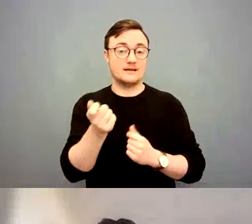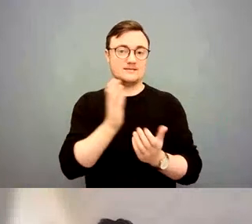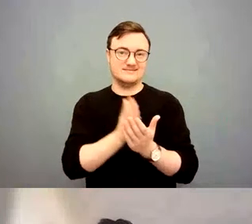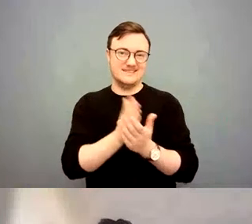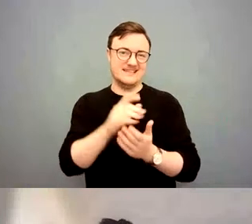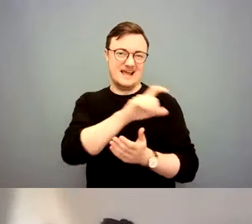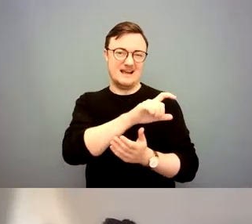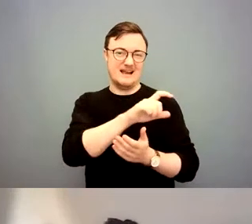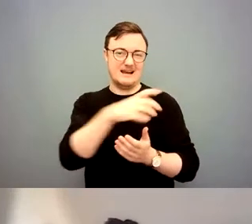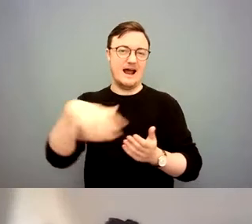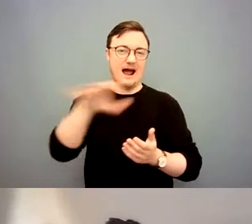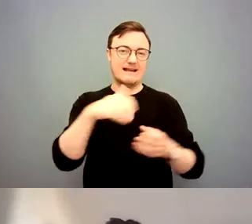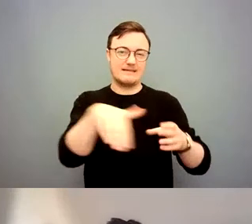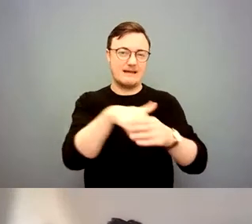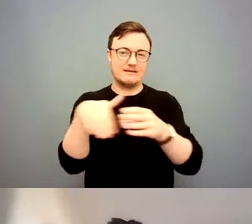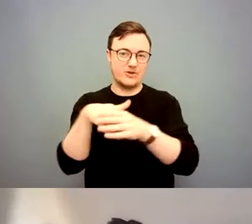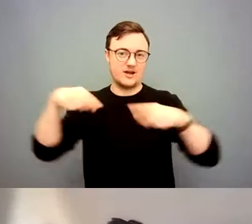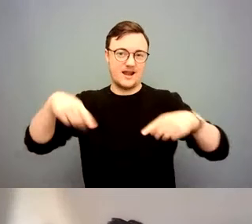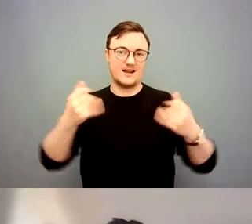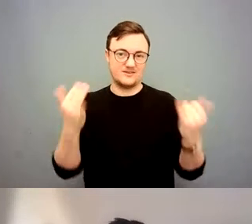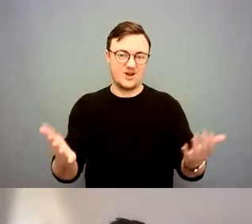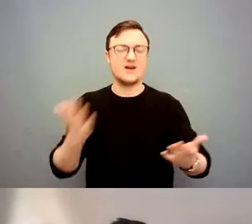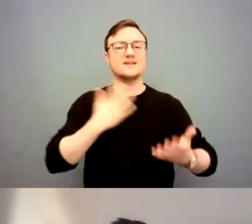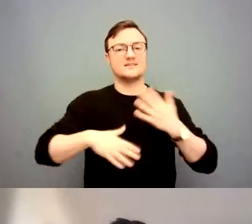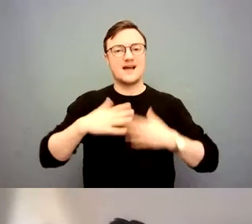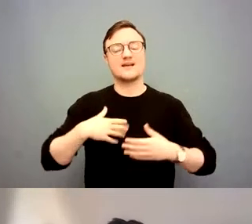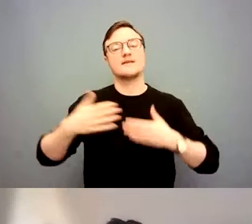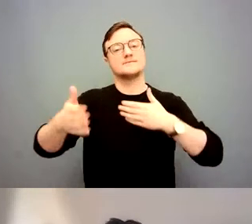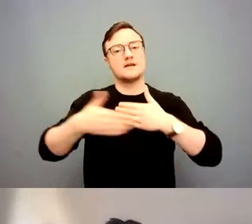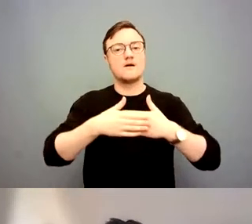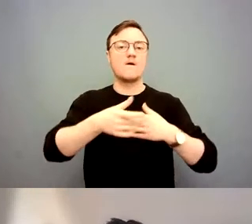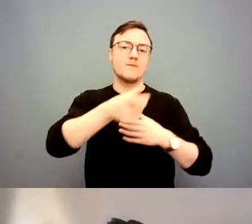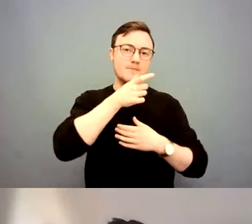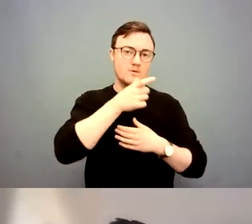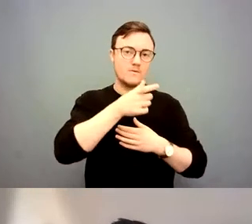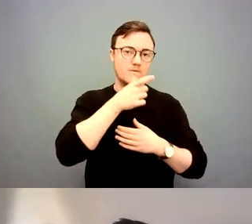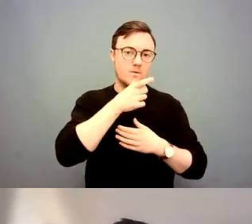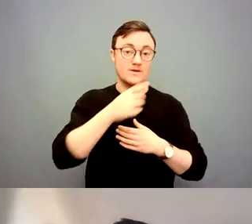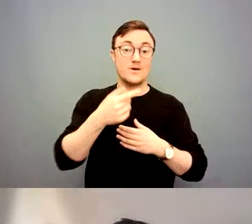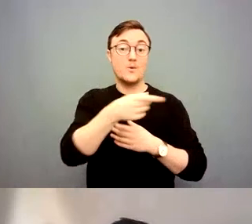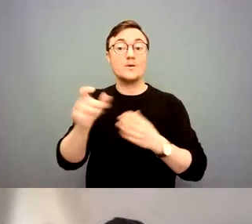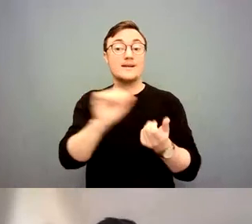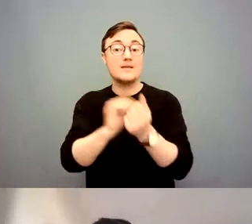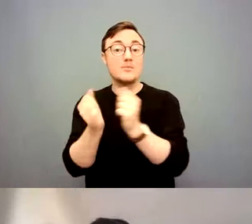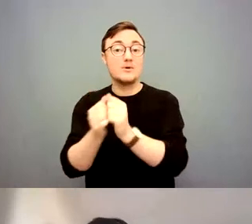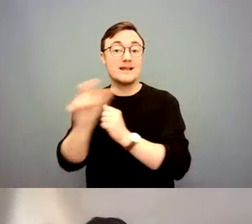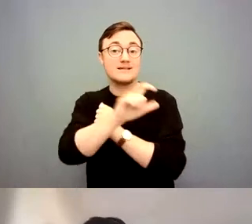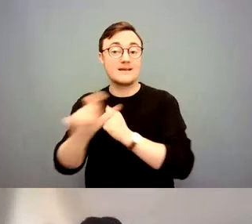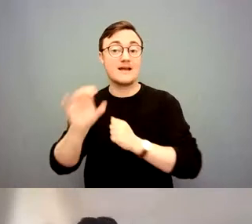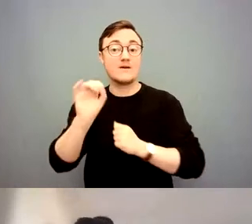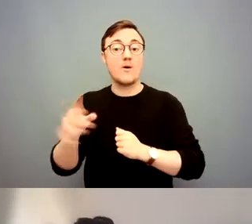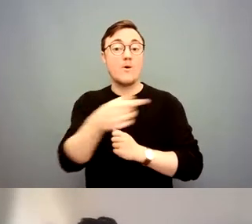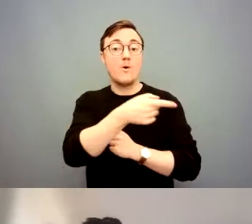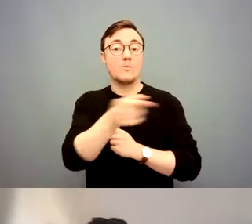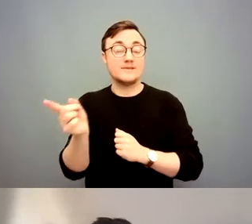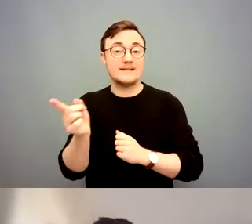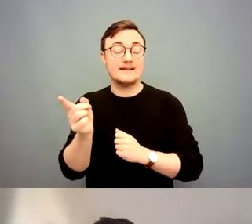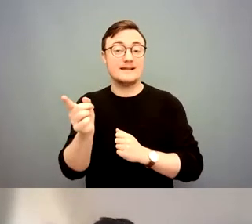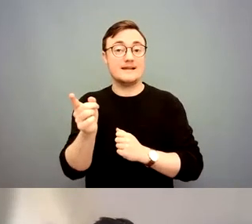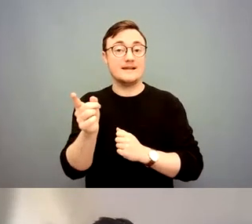som deltar på länk, stäng av era mikrofoner. Och ni politiker, när ni inte har ordet, stäng